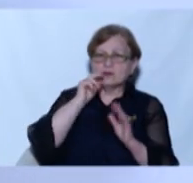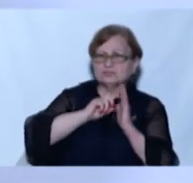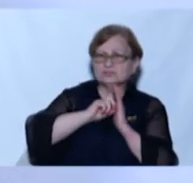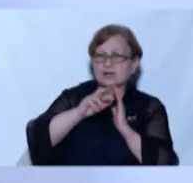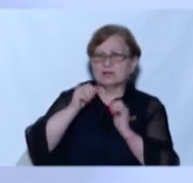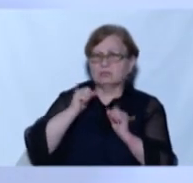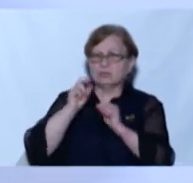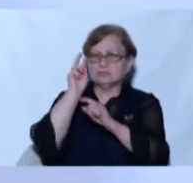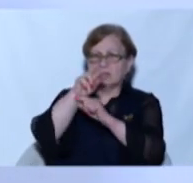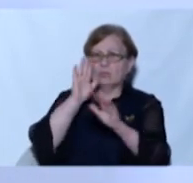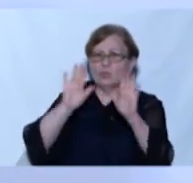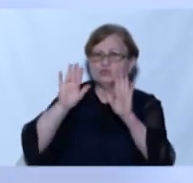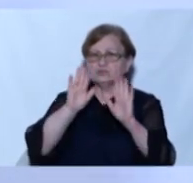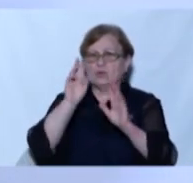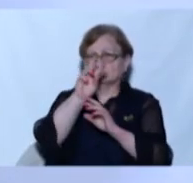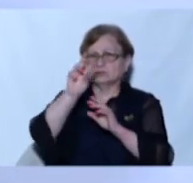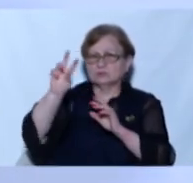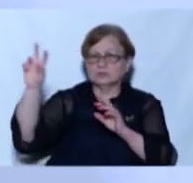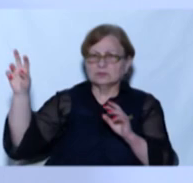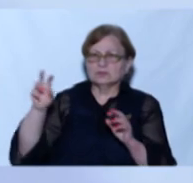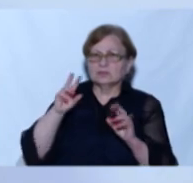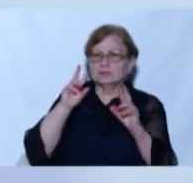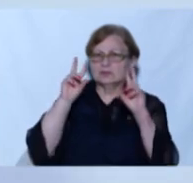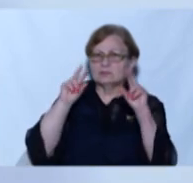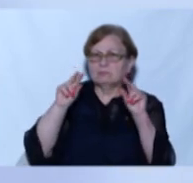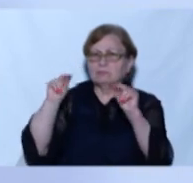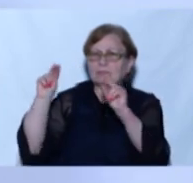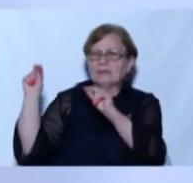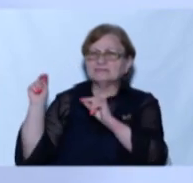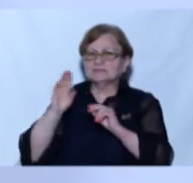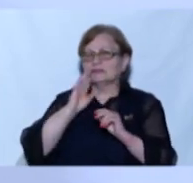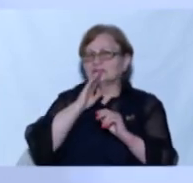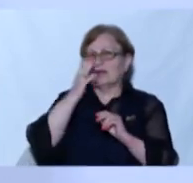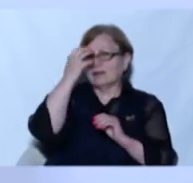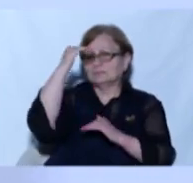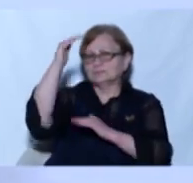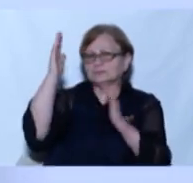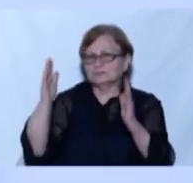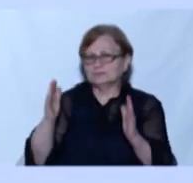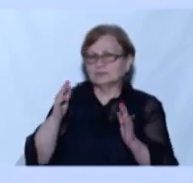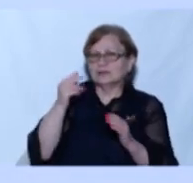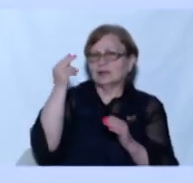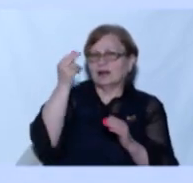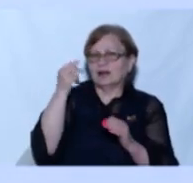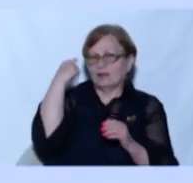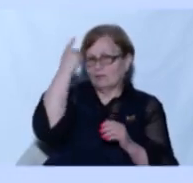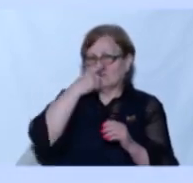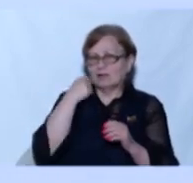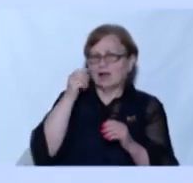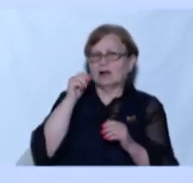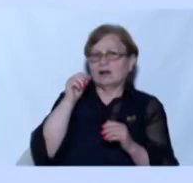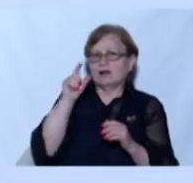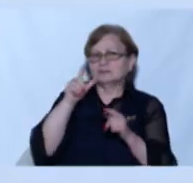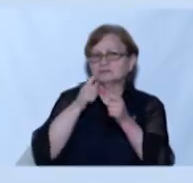და იქ საათობით იჯდა კაულბახის ბედნიერი ქალების პორტრეტებთან, ბიოკლინის ავტოპორტრეტთან, ანახორეტის